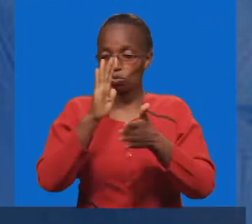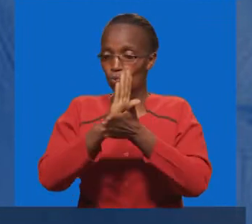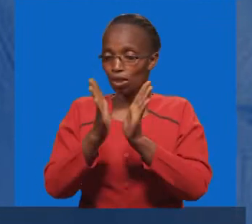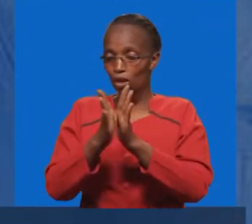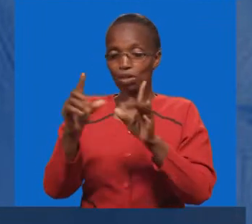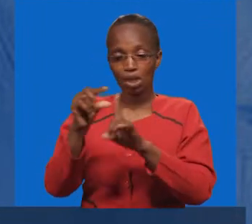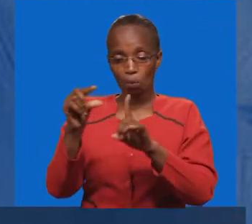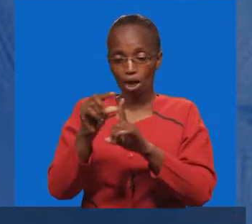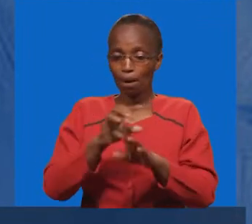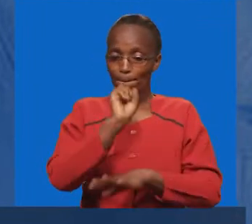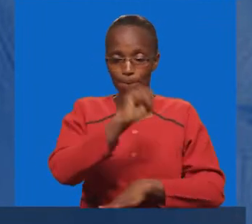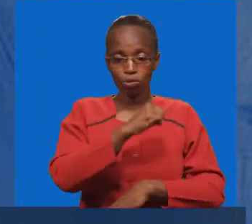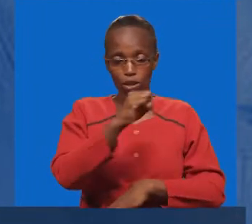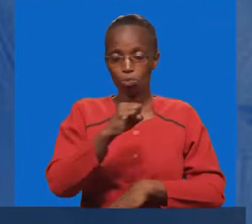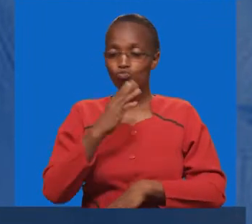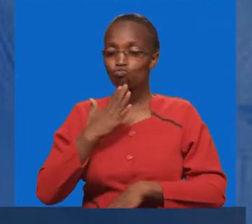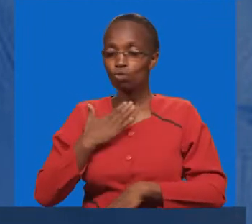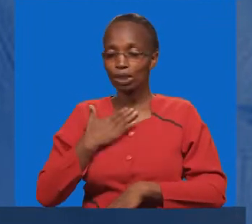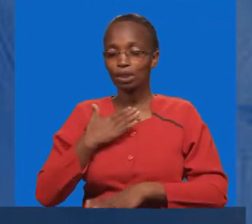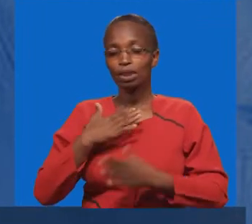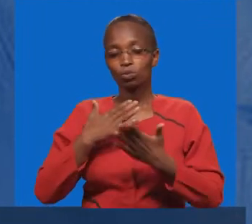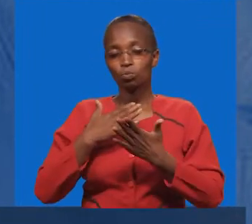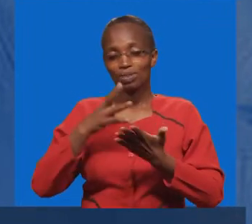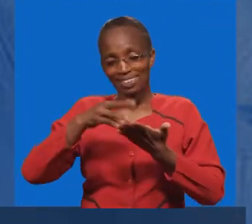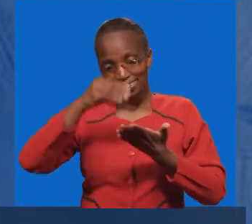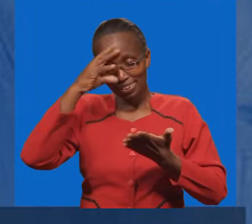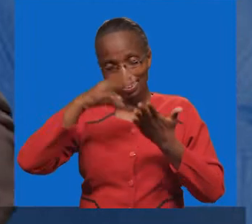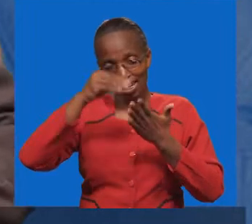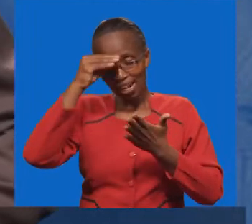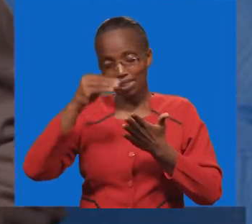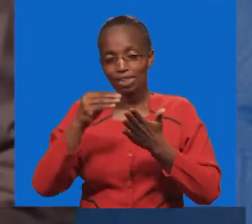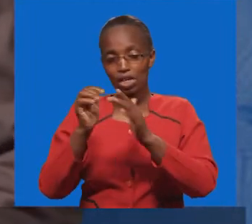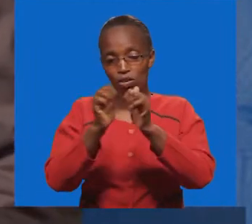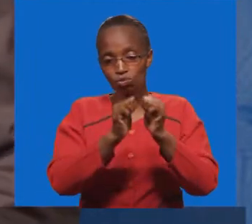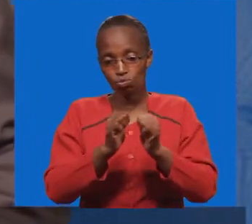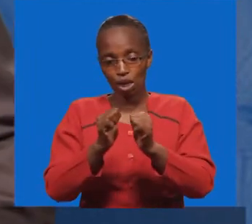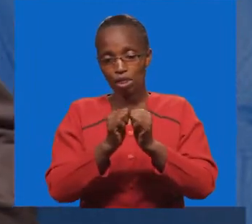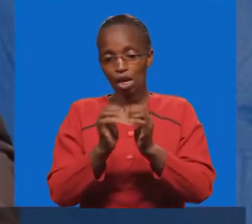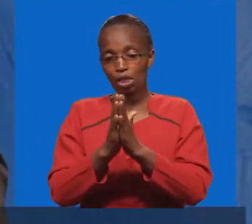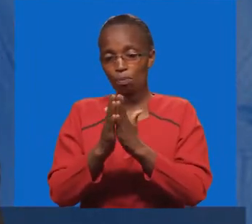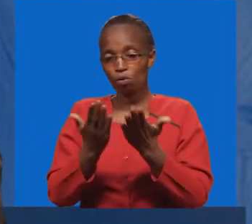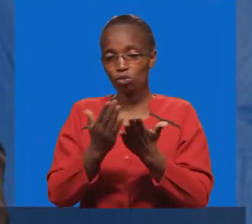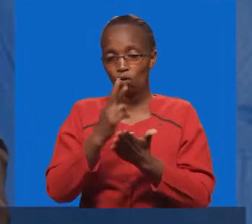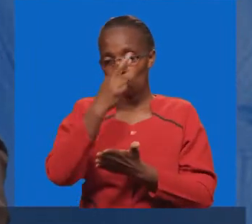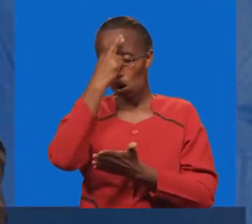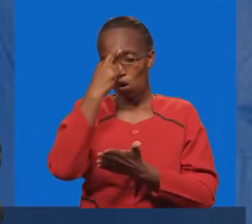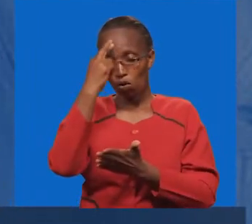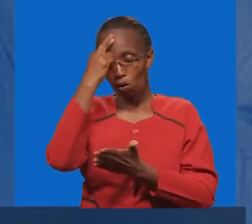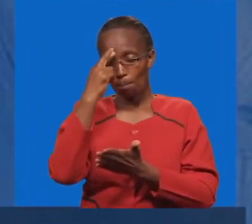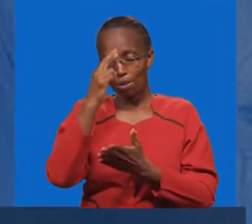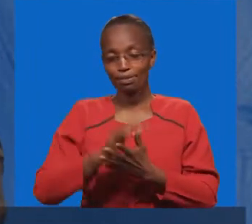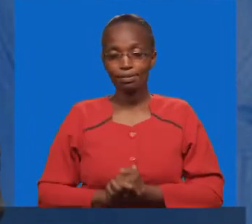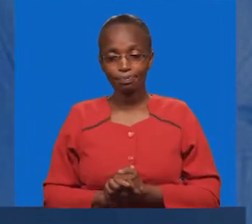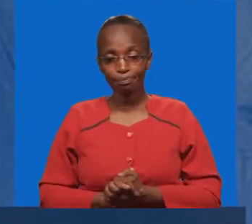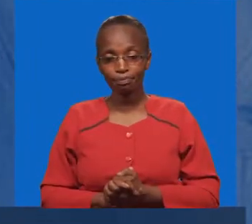kutupa nguvu. Maana pasipo neno la Mungu hatuwezi. Nataka tukashiriki neno la Mungu mtazamaji mpendwa kutoka kitabu cha